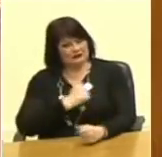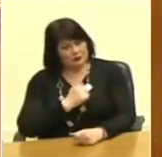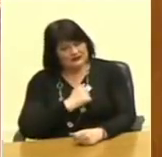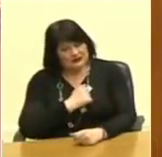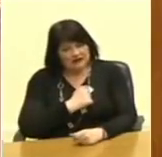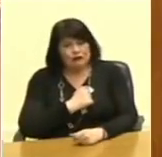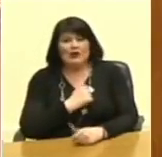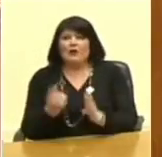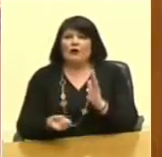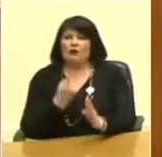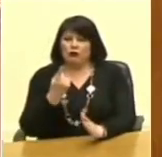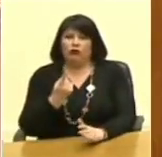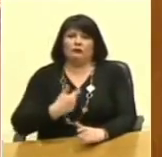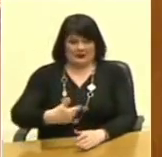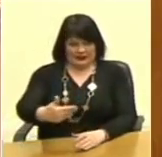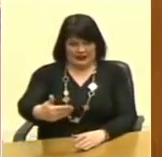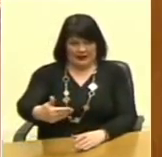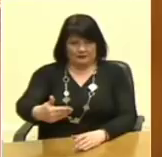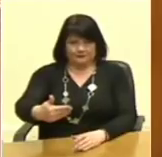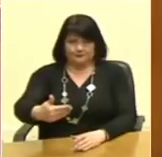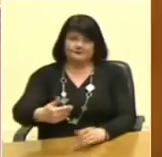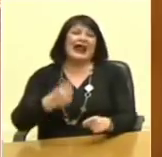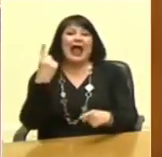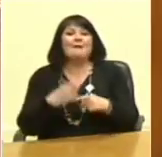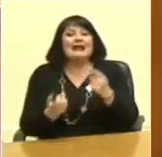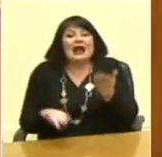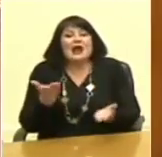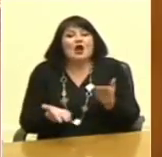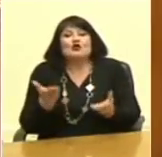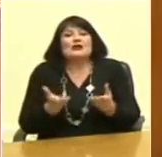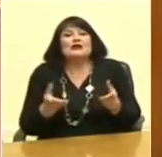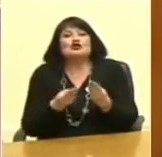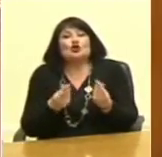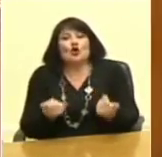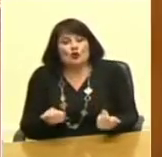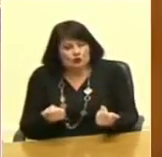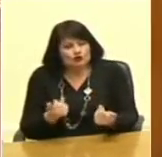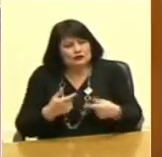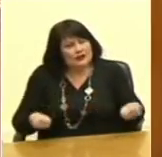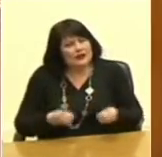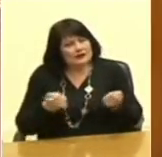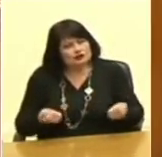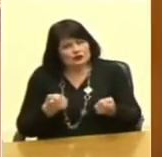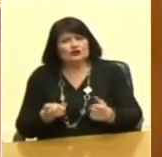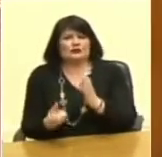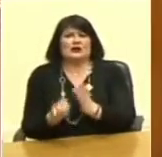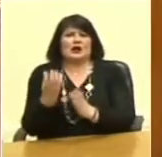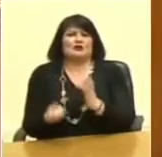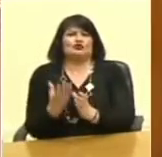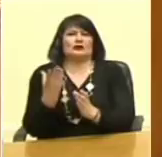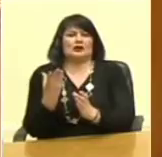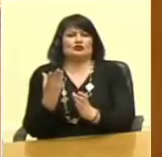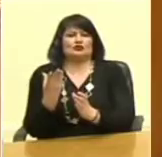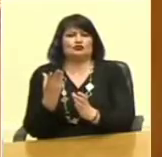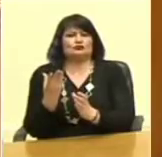που για πρώτη φορά θα προκύψουν με το σύστημα της απλής αναλογικής, θα έχουν να αξιοποιήσουν νέους πόρους